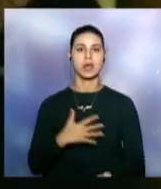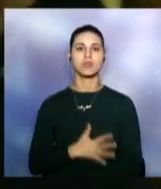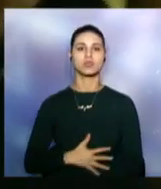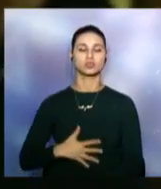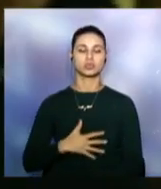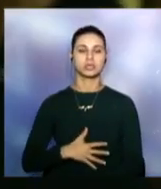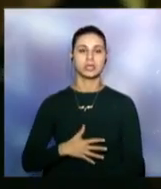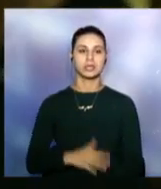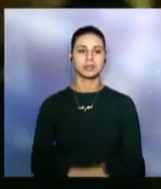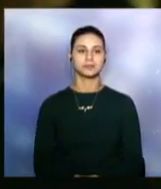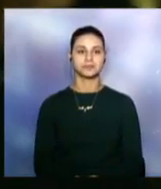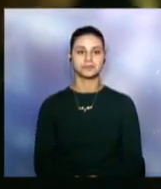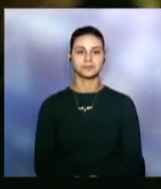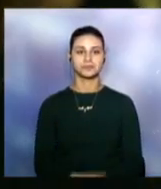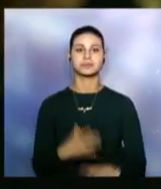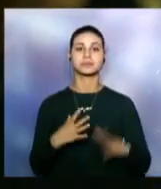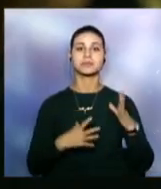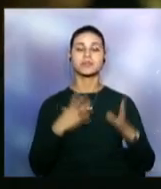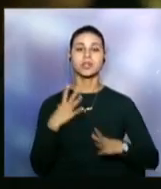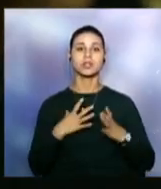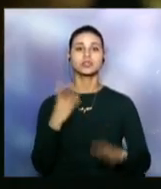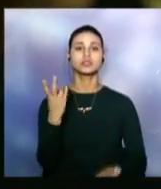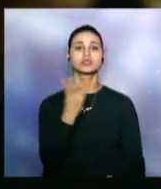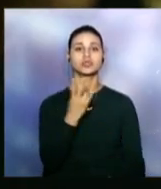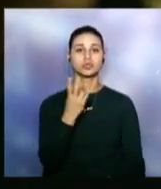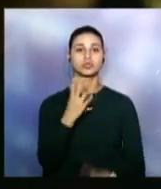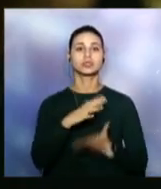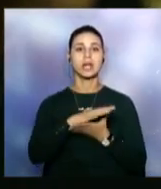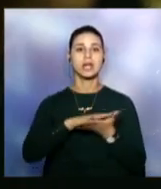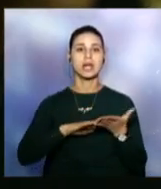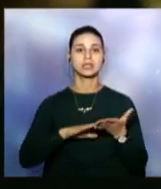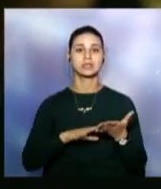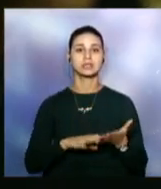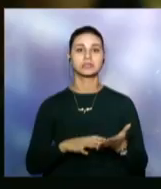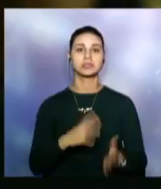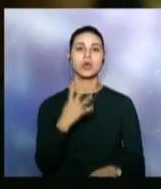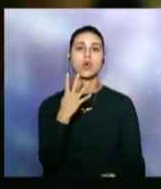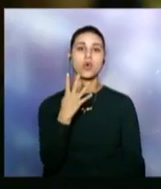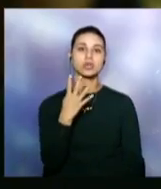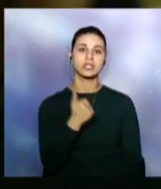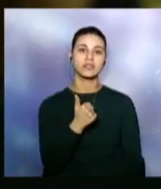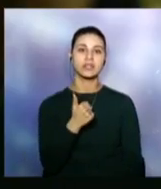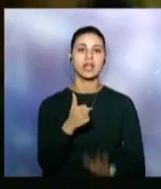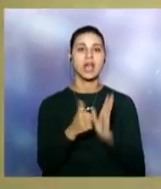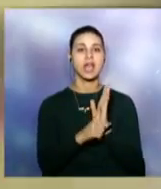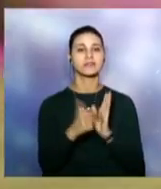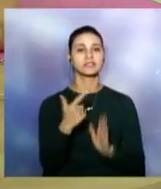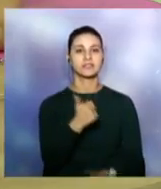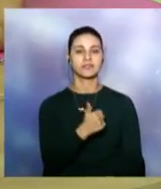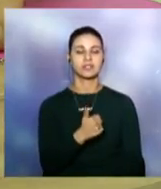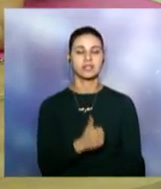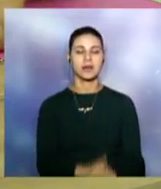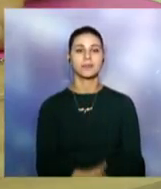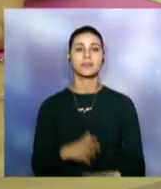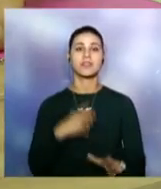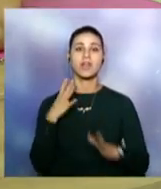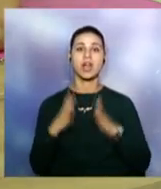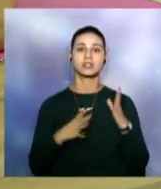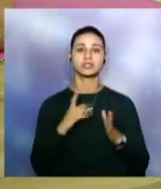ფარი. ვარჯიში უნდა გაგრძელდეს არანაკლებ 4-6 კვირისა. ვარჯიშის